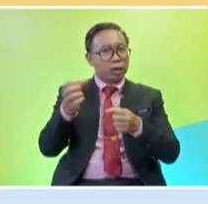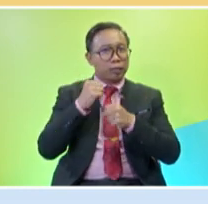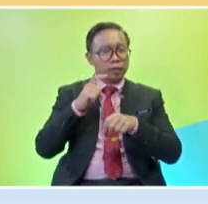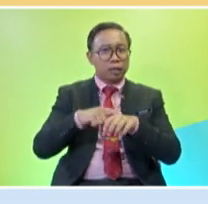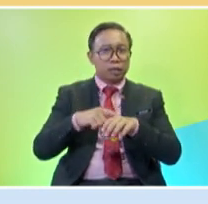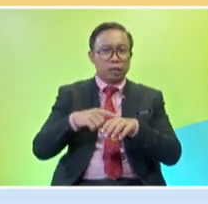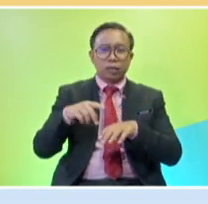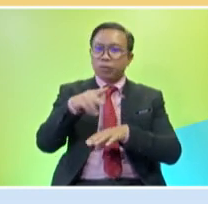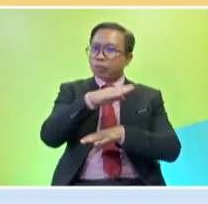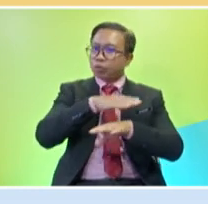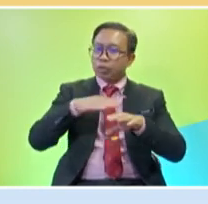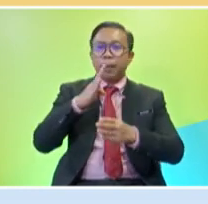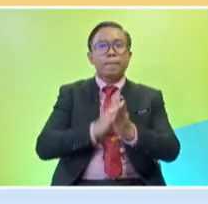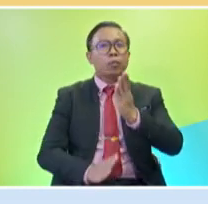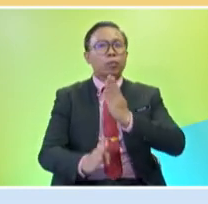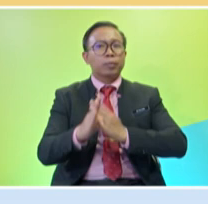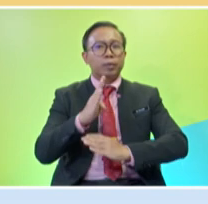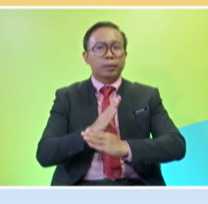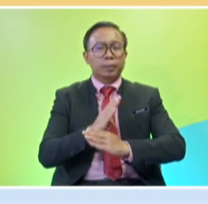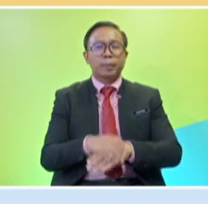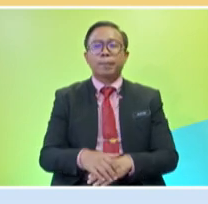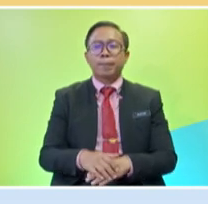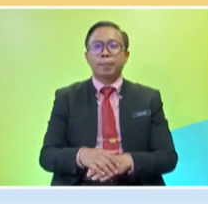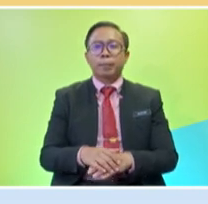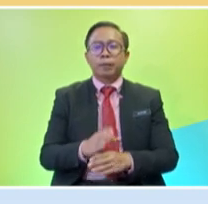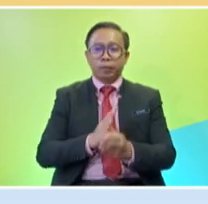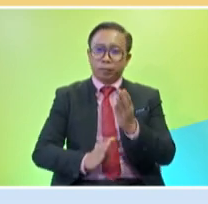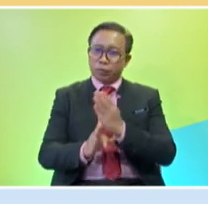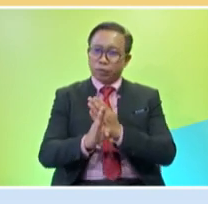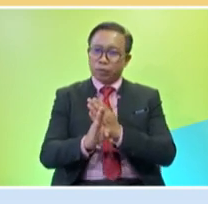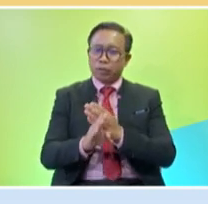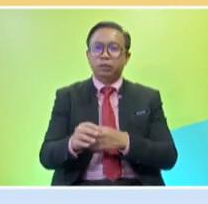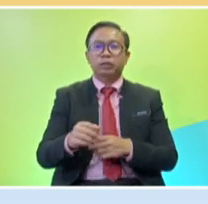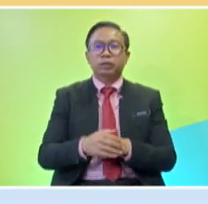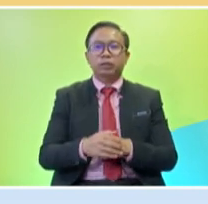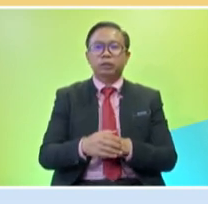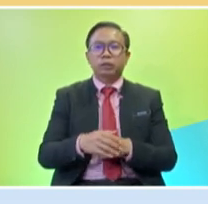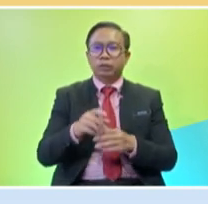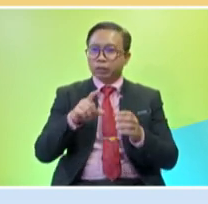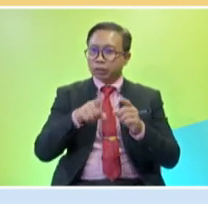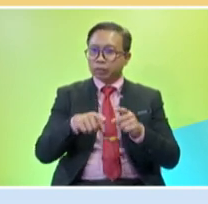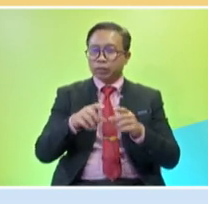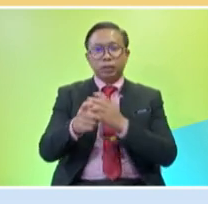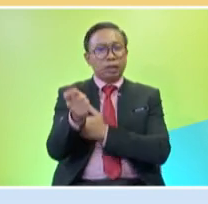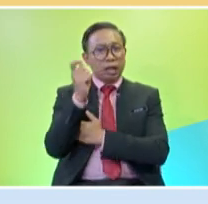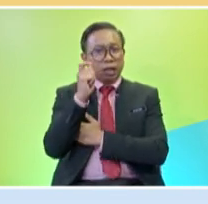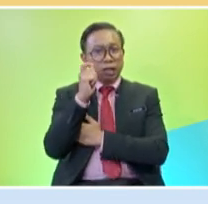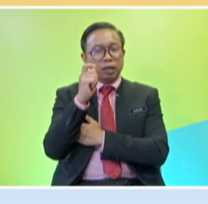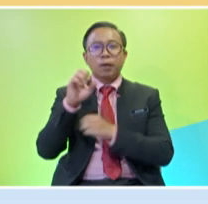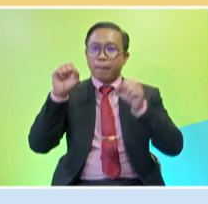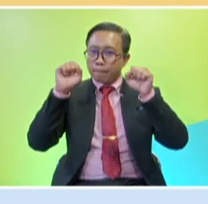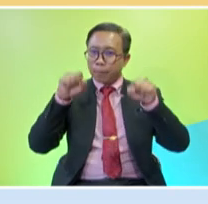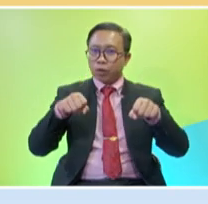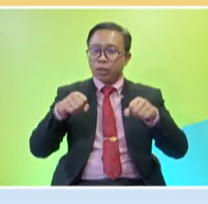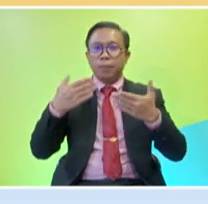bumi jadi tenaga lautan air laut dikategorikan sebagai tenaga boleh